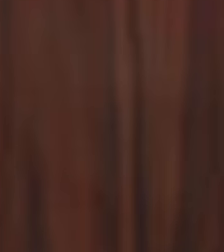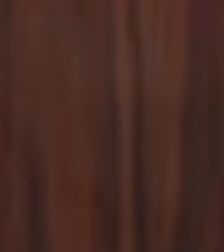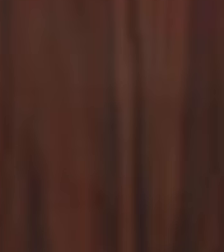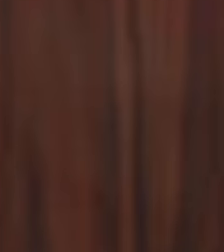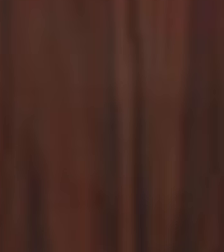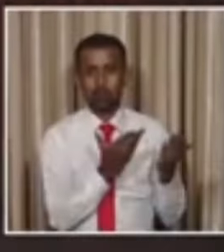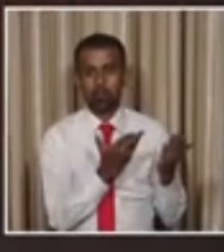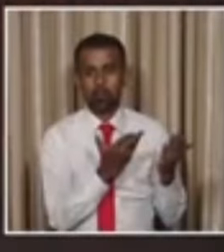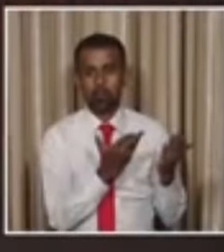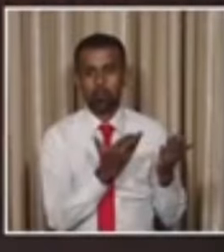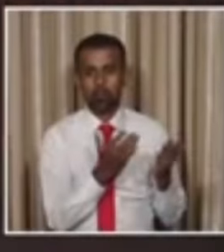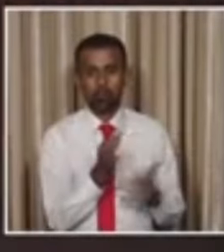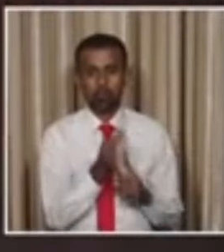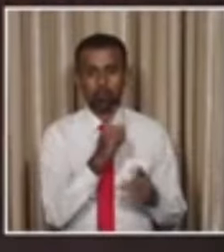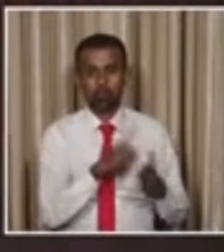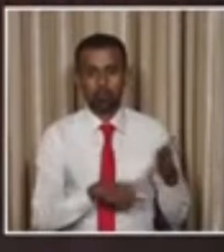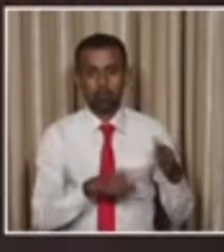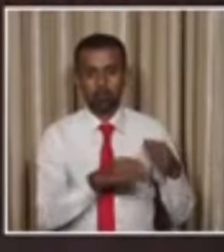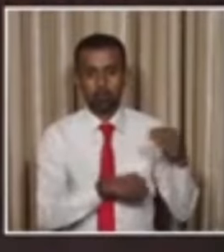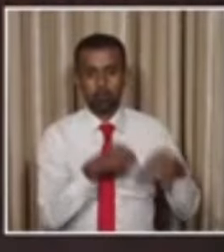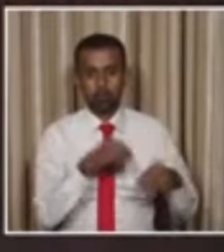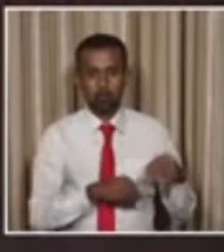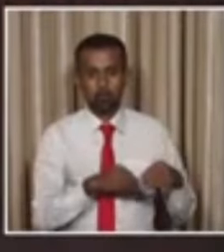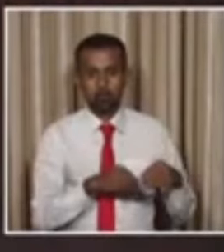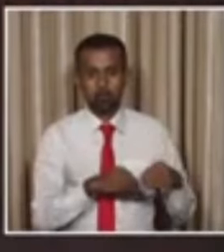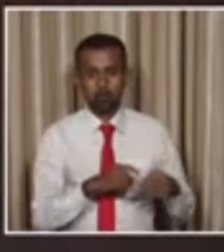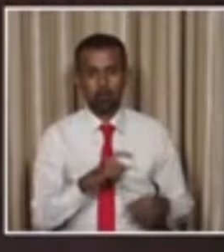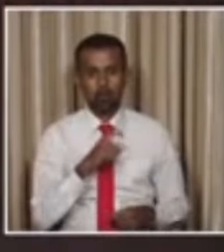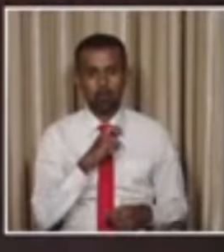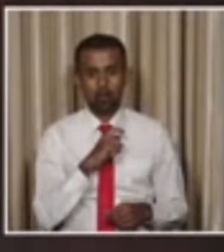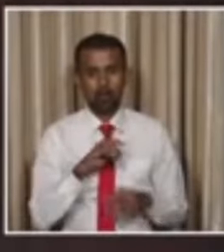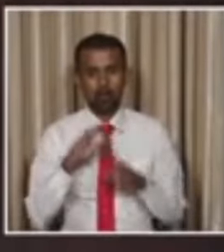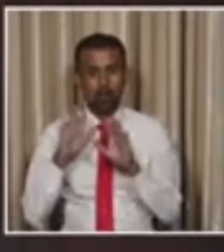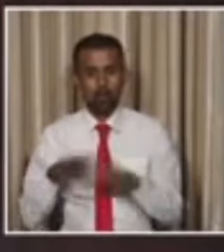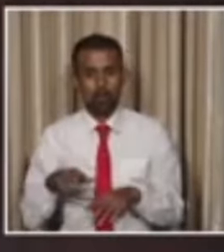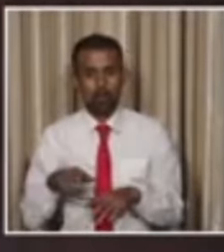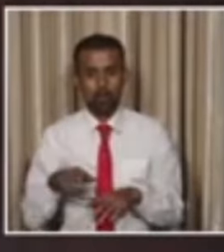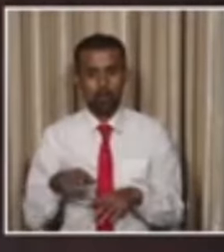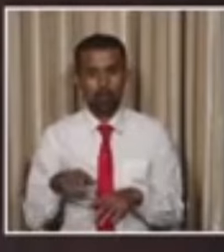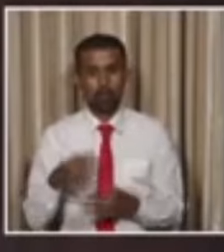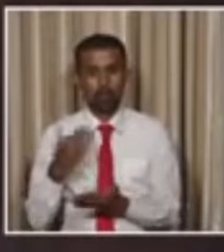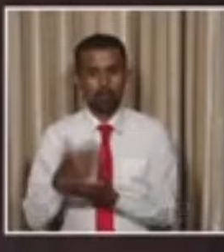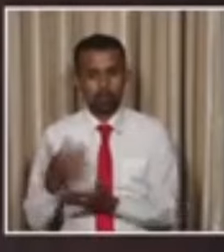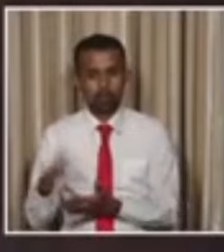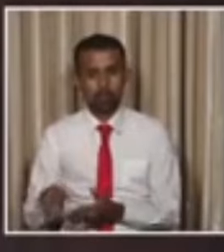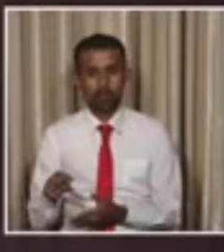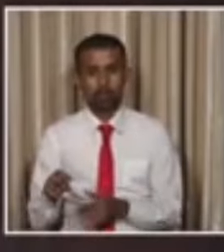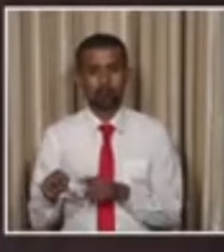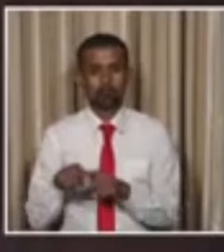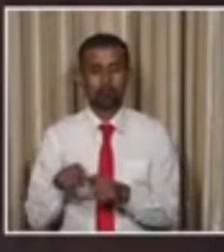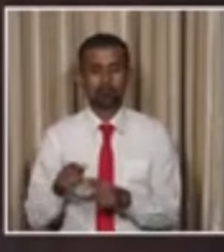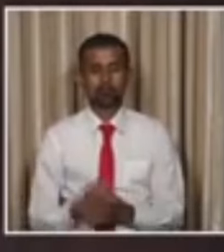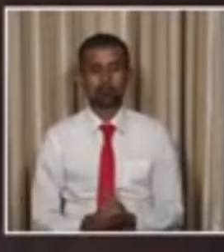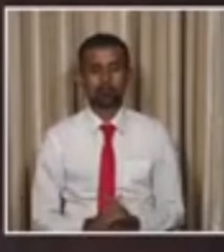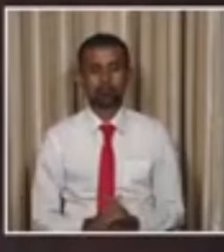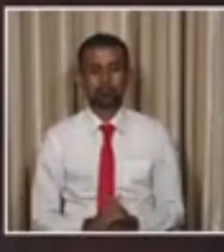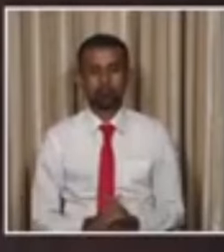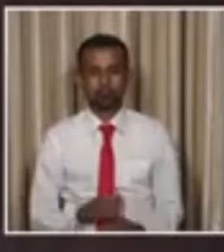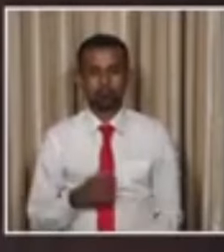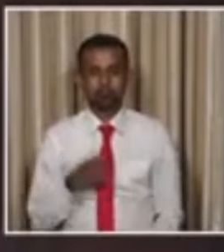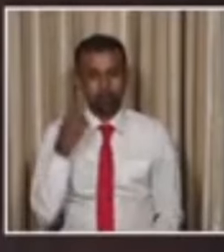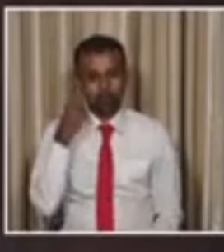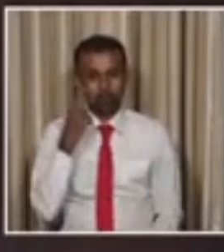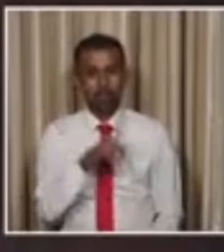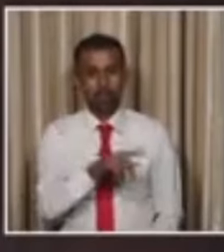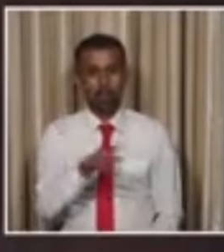ගත්තේ මේ ජනාධිපතිවරණේ වර්ණේ වෙනුවෙන් කෑ ගහනවා කියලා. දැන් අන්තිම බලන් ගියා එතුමත් නතර වුණේ එතනින්. ඈ, මම කල්පනා කරේ කවුද